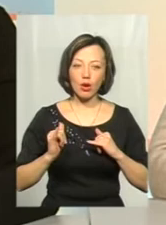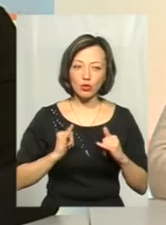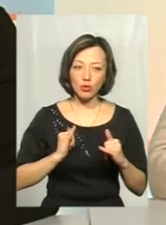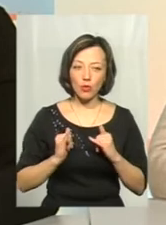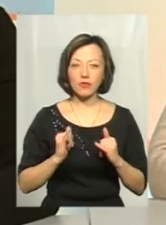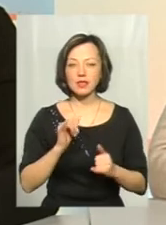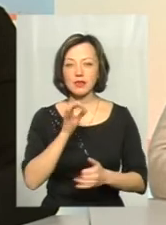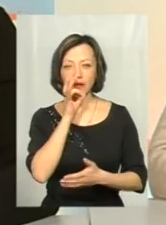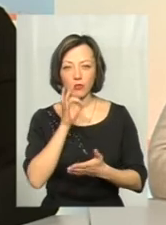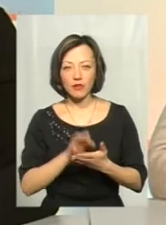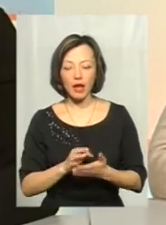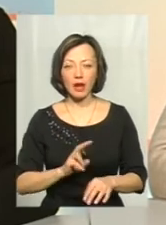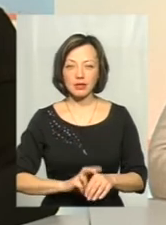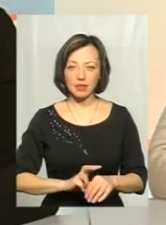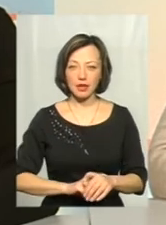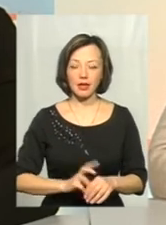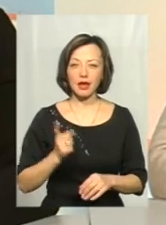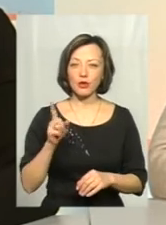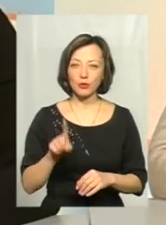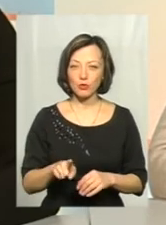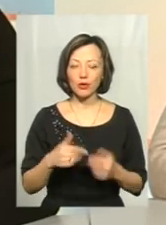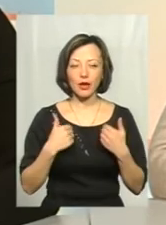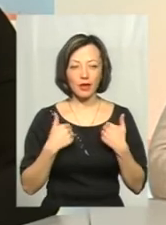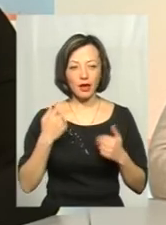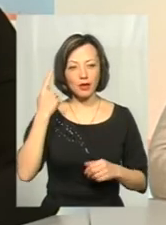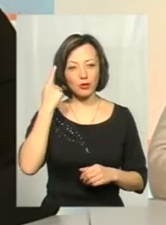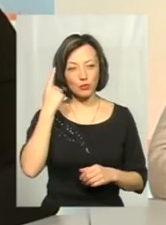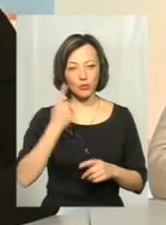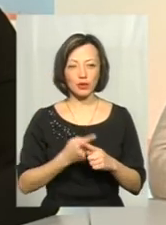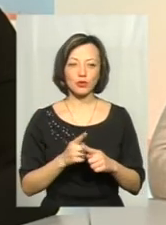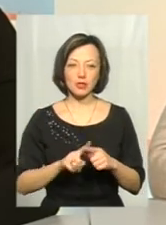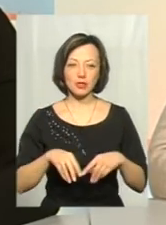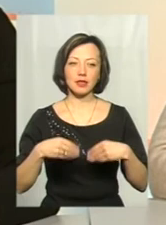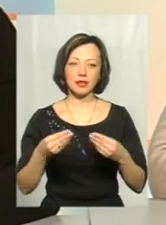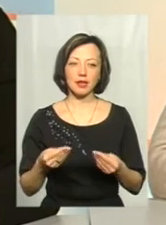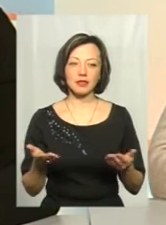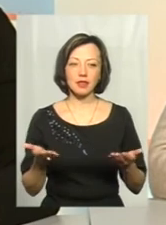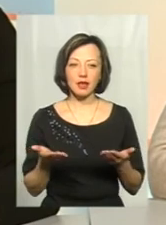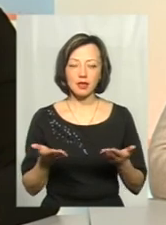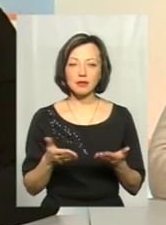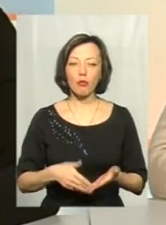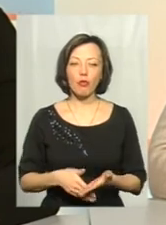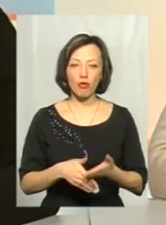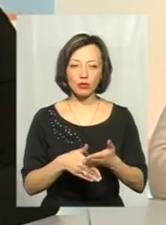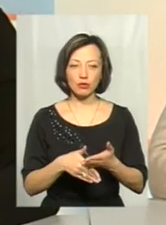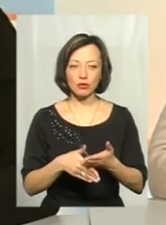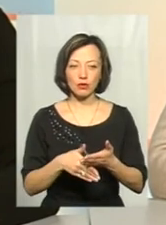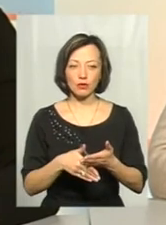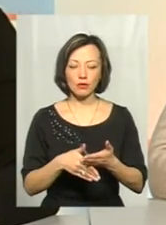посилить відповідальність лікаря. Тому я думаю, що це дасть якийсь поштовх для того,